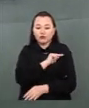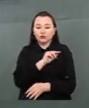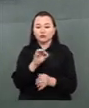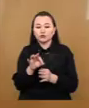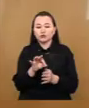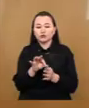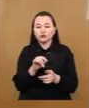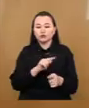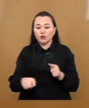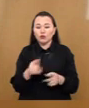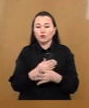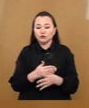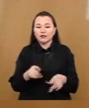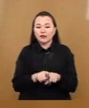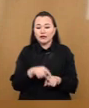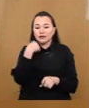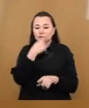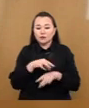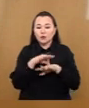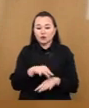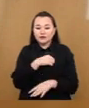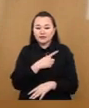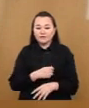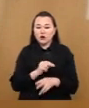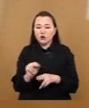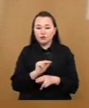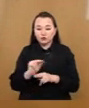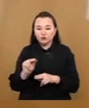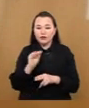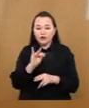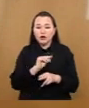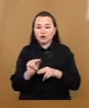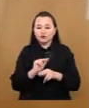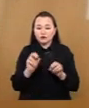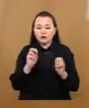скорой такие лица проходит сертификационное обучение